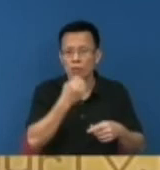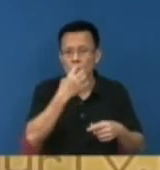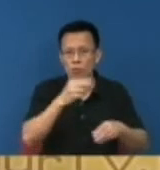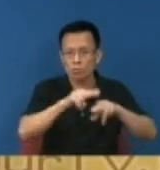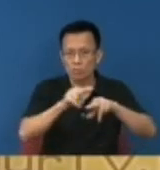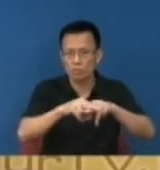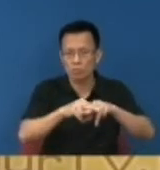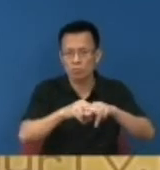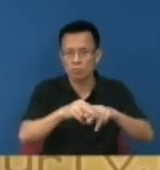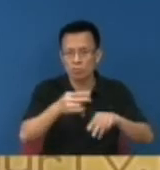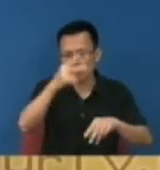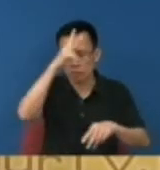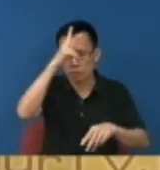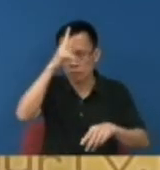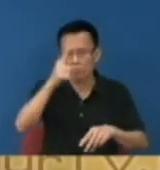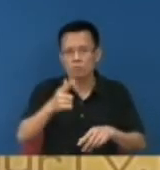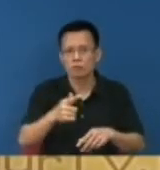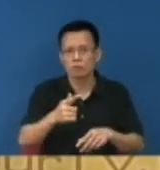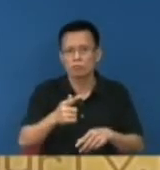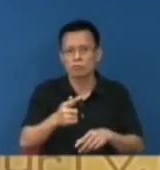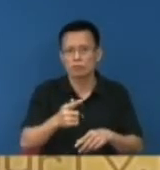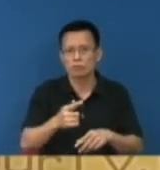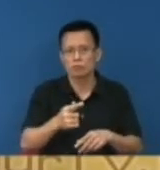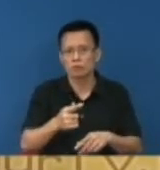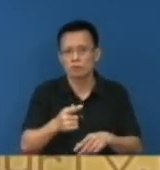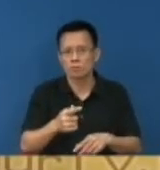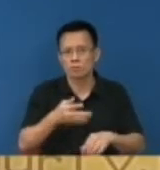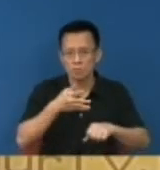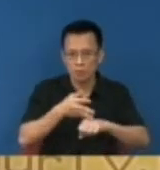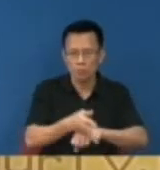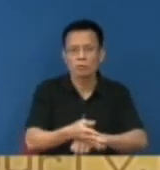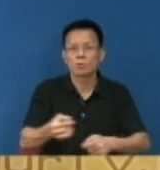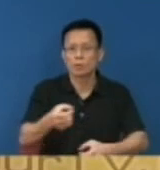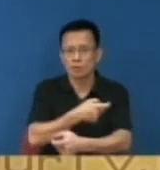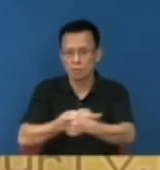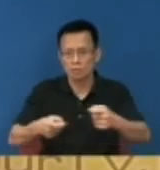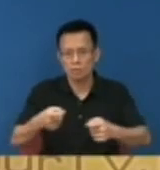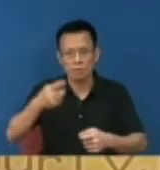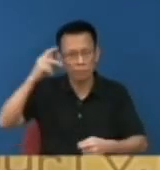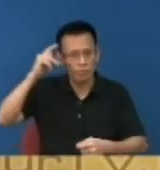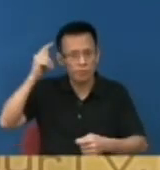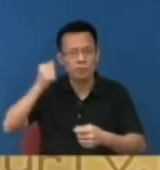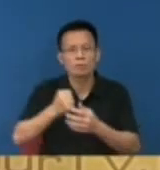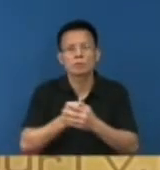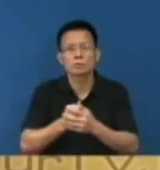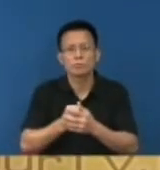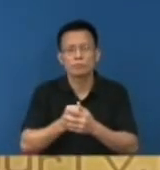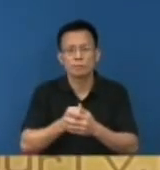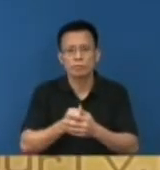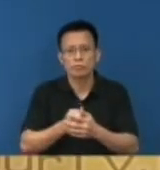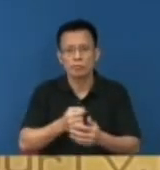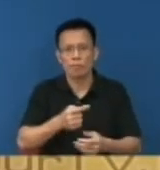者對社會經濟嘅分析，所以佢哋自